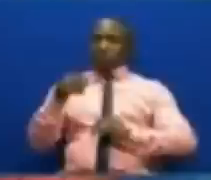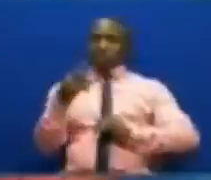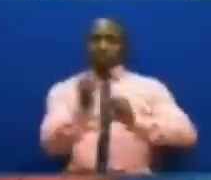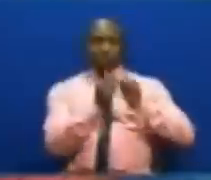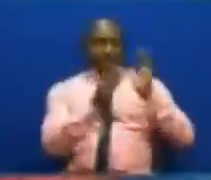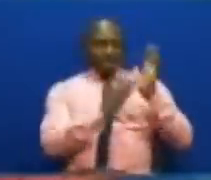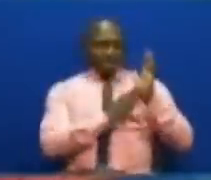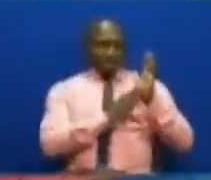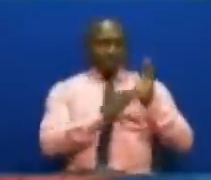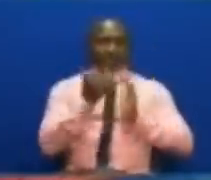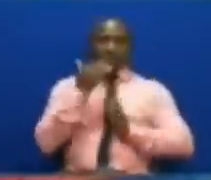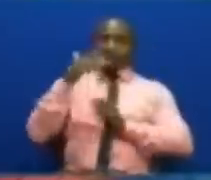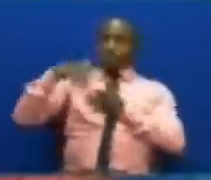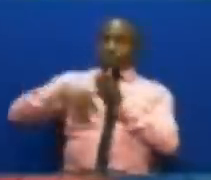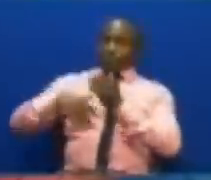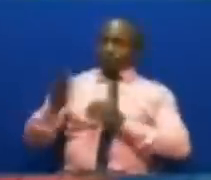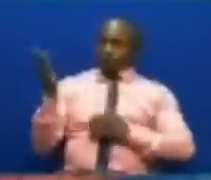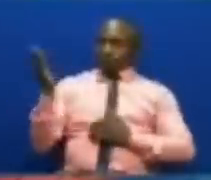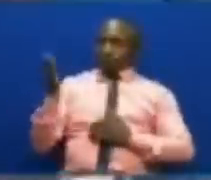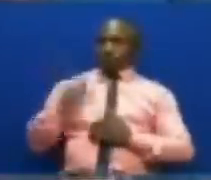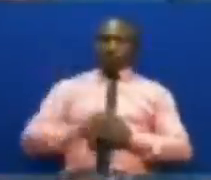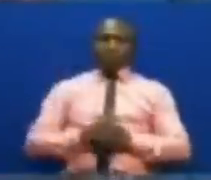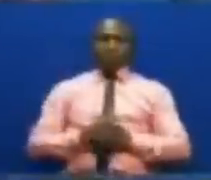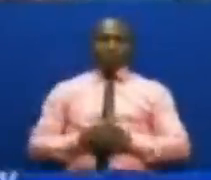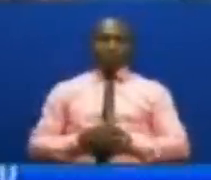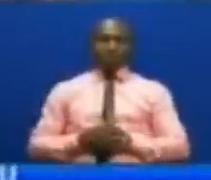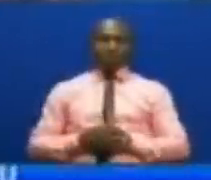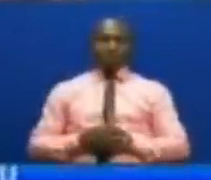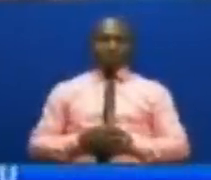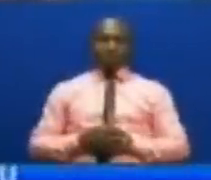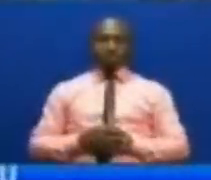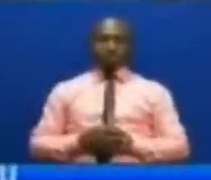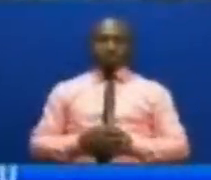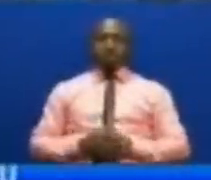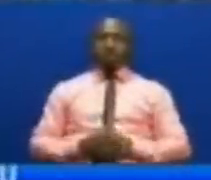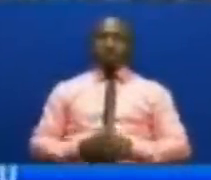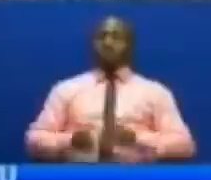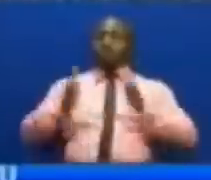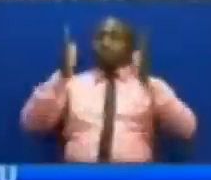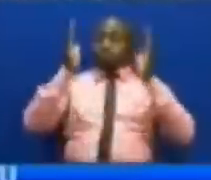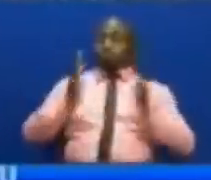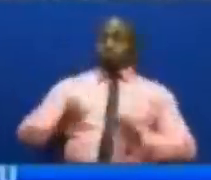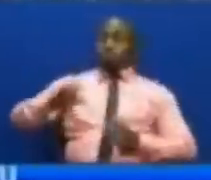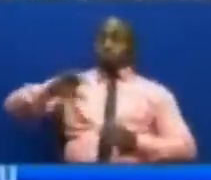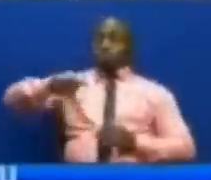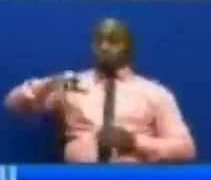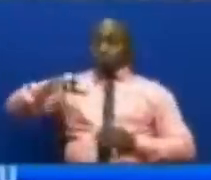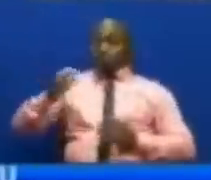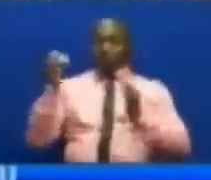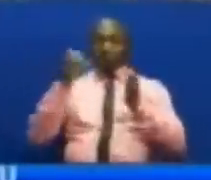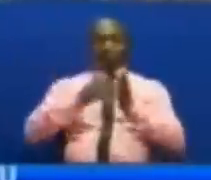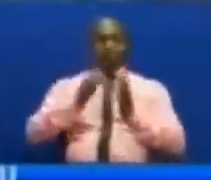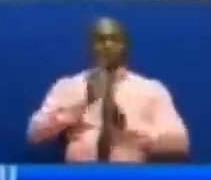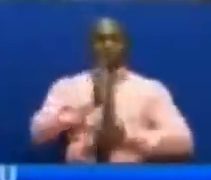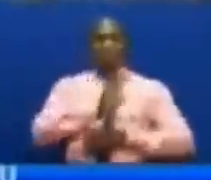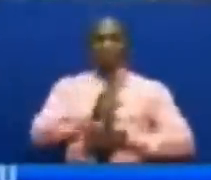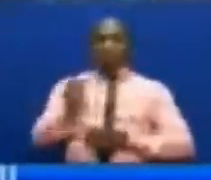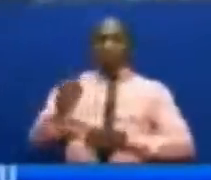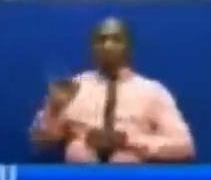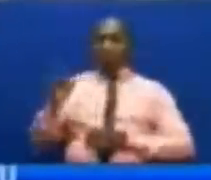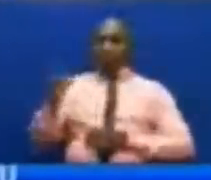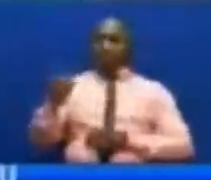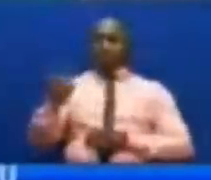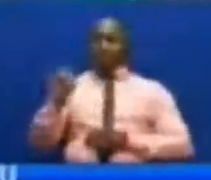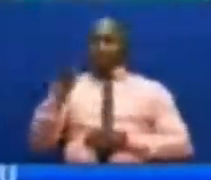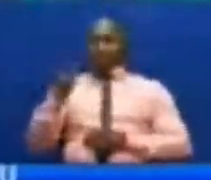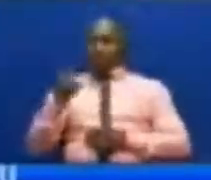kamili. Mkuu wa mkoa wa Simiyu Anthony Mtaka anafika wilaya Itilima kwa lengo la kuwapongeza walimu wa shule za msingi na sekondari kwa